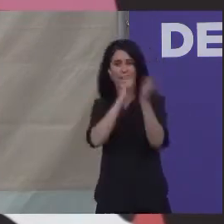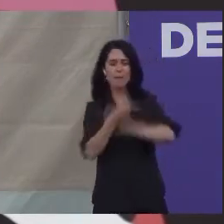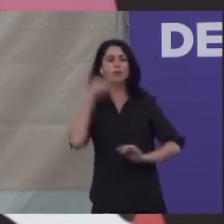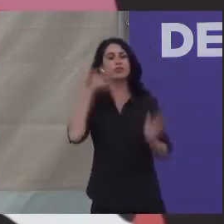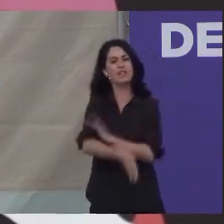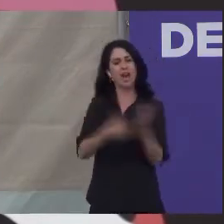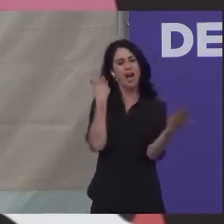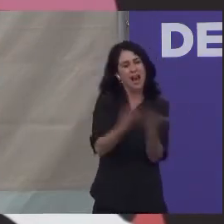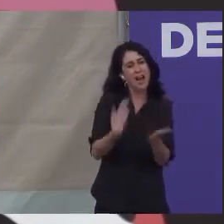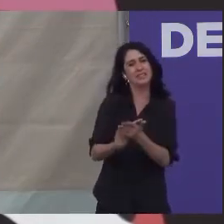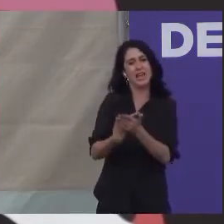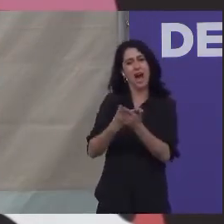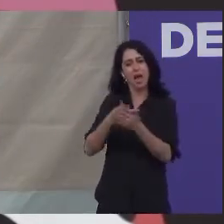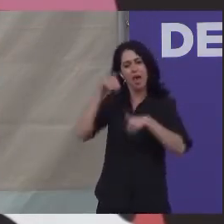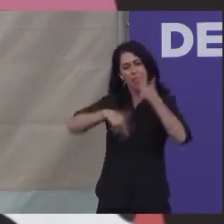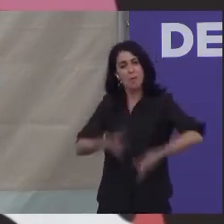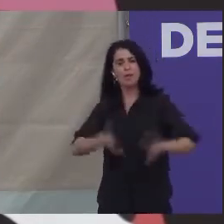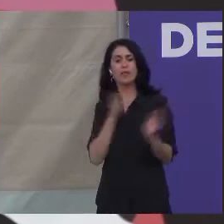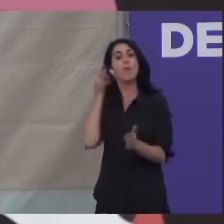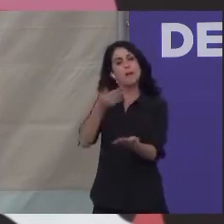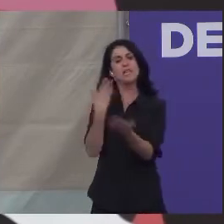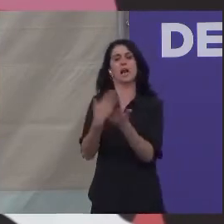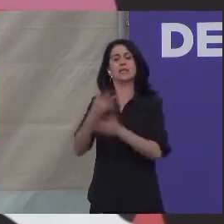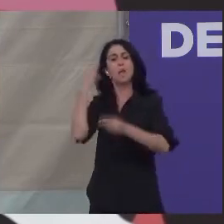i garantia de transformació política per al País Valencià.